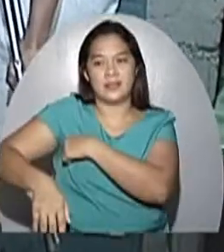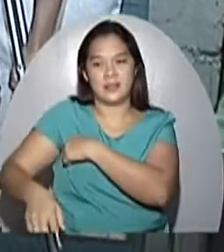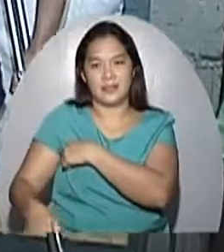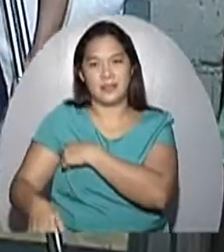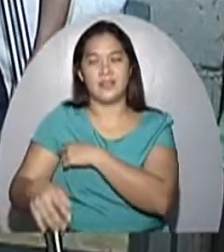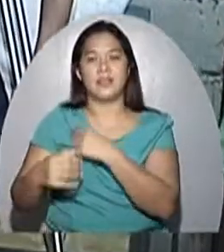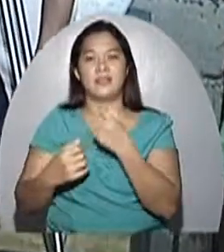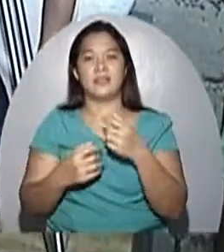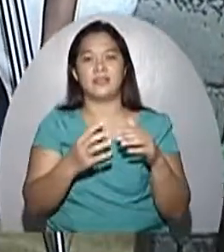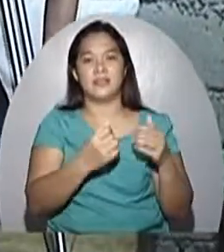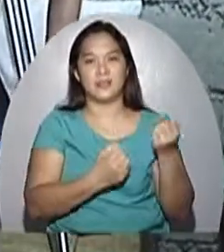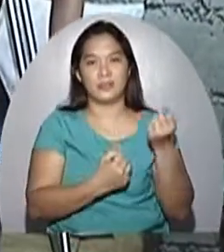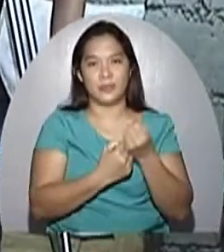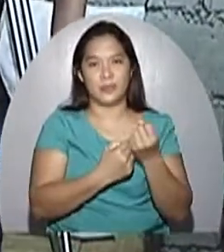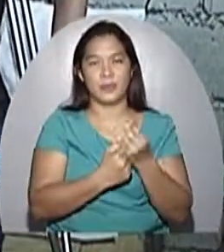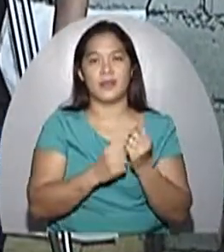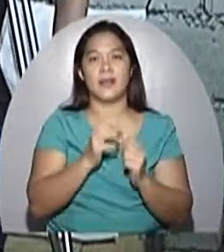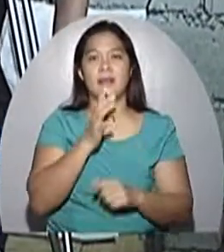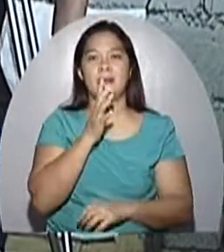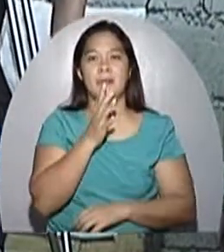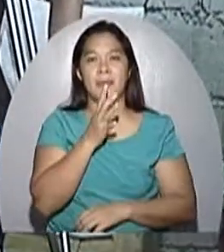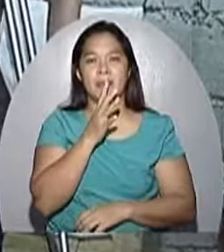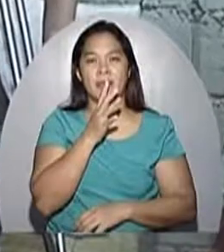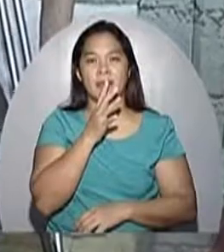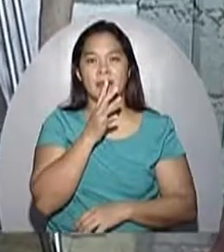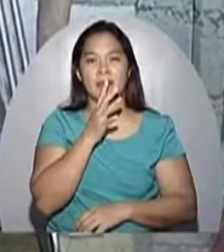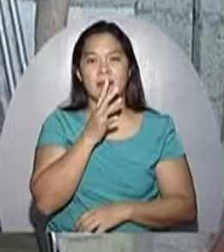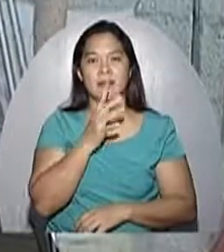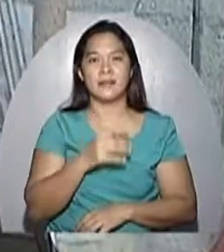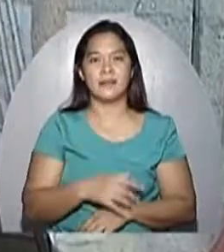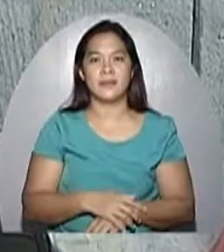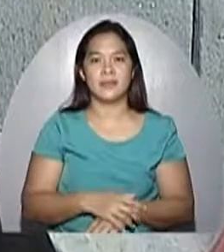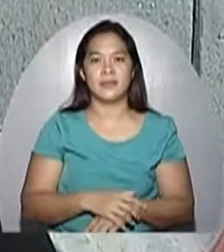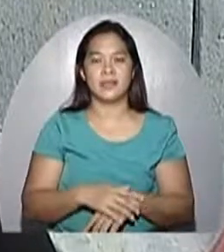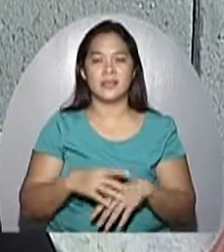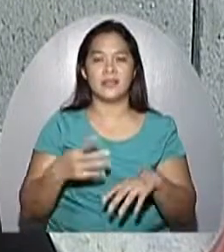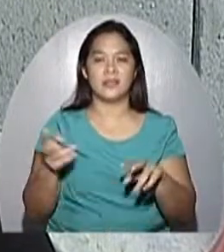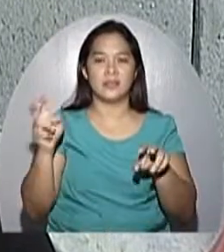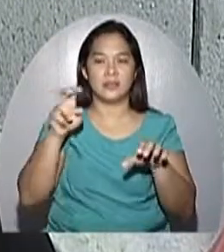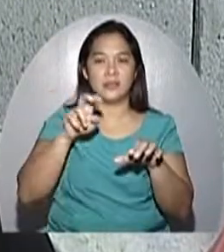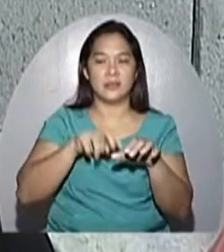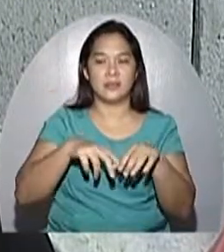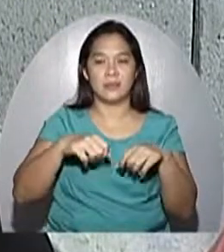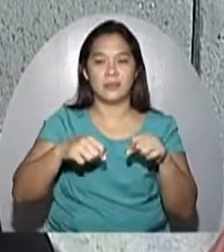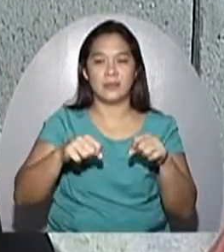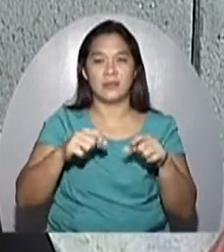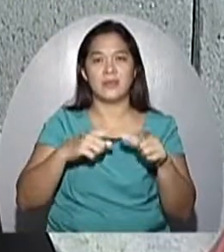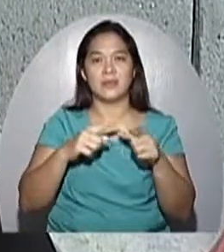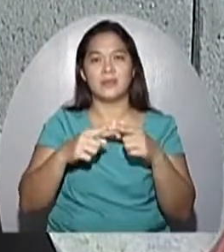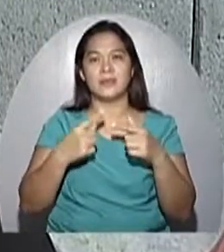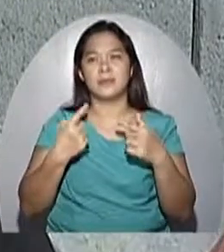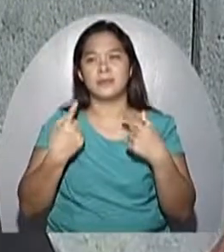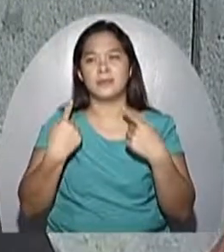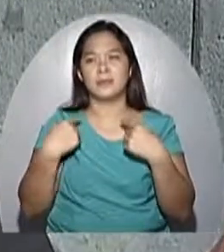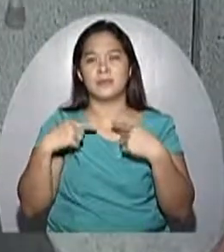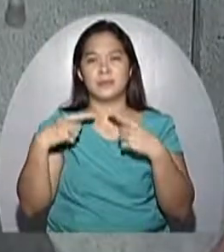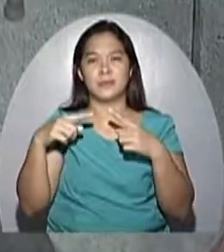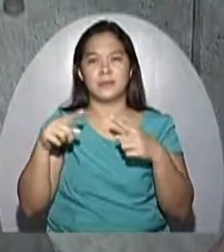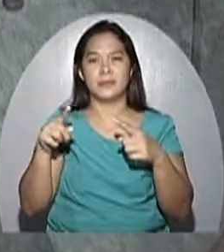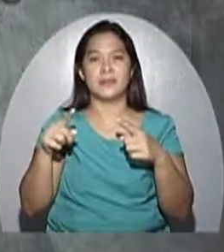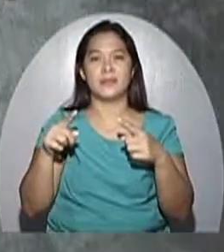saklay at pag-alalay ng kanyang ina. So, mga kanina pa ako ng motor, tsaka pumunta na kami po doon sa